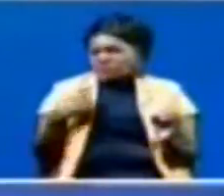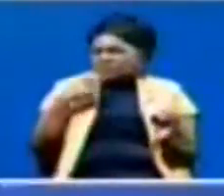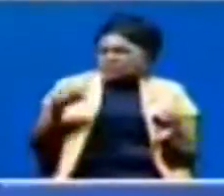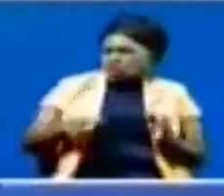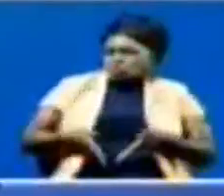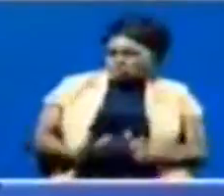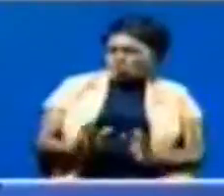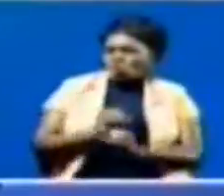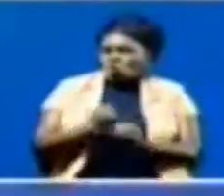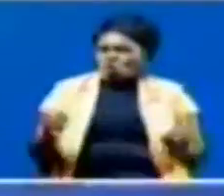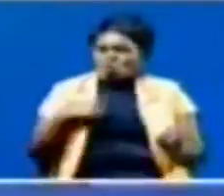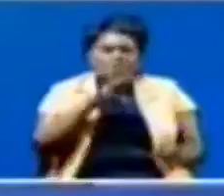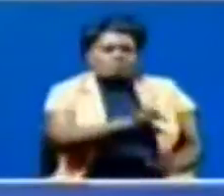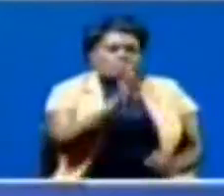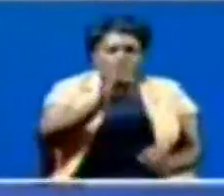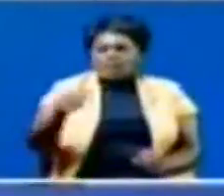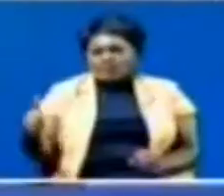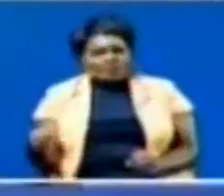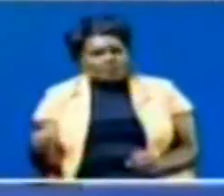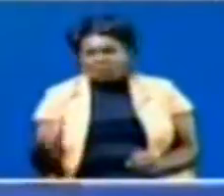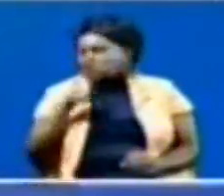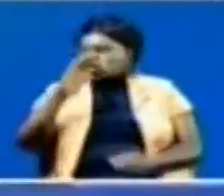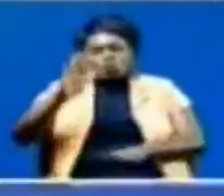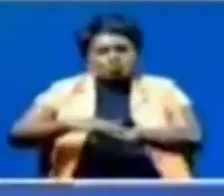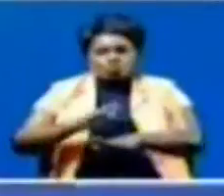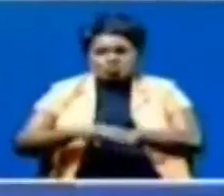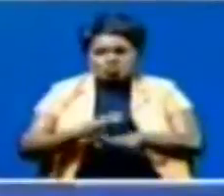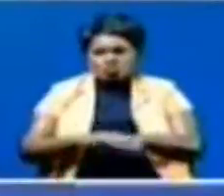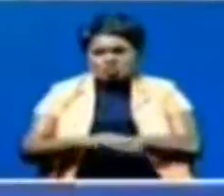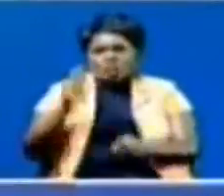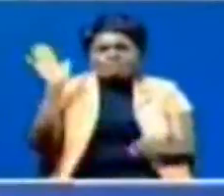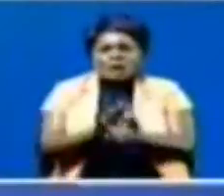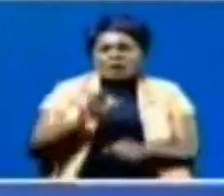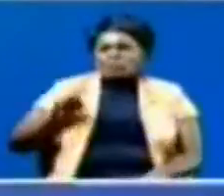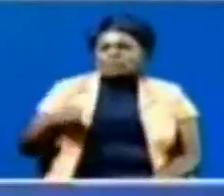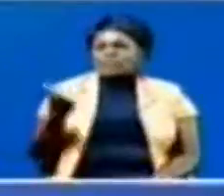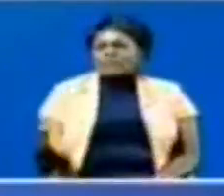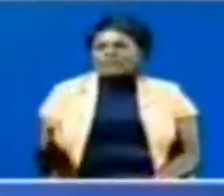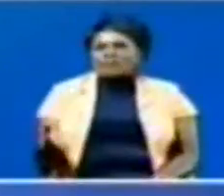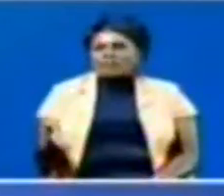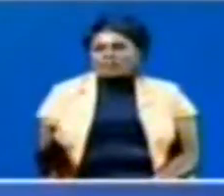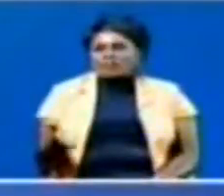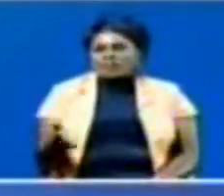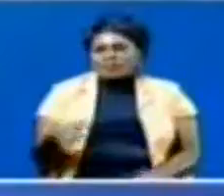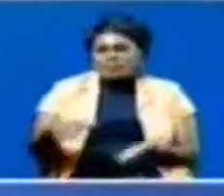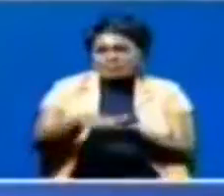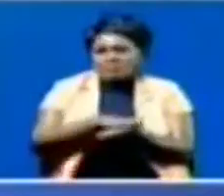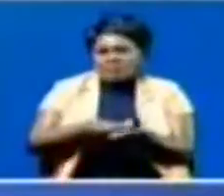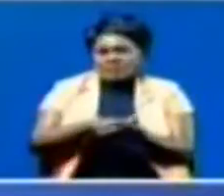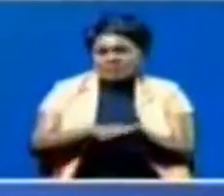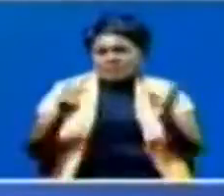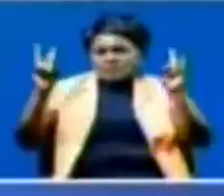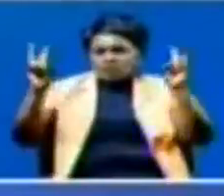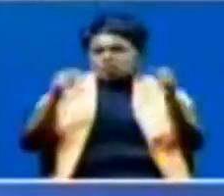huyu hazai nenda ukota yule. Hiyo ni sawa kweli? Sipu wapenye babu hao. Pale unajua msingi wa kila jambo ni